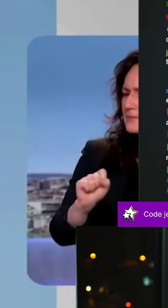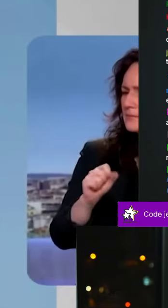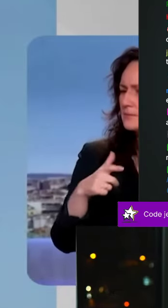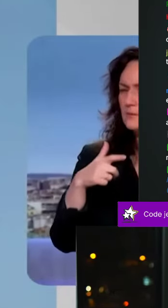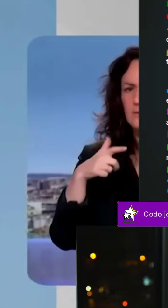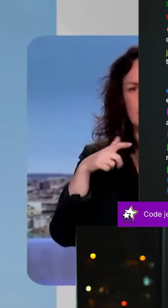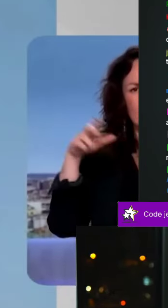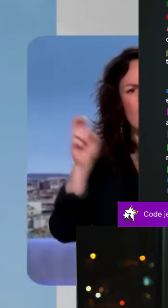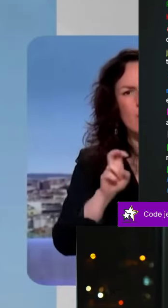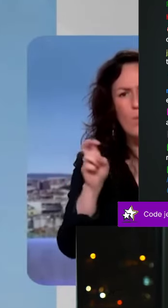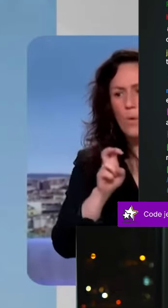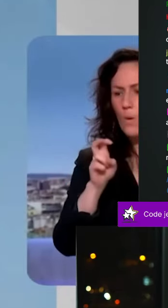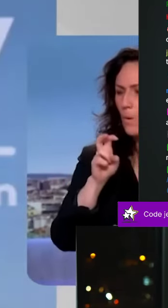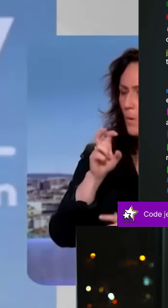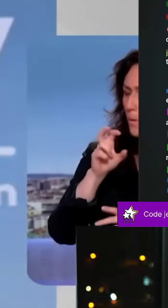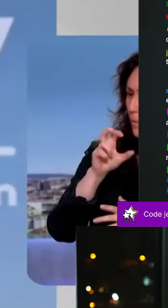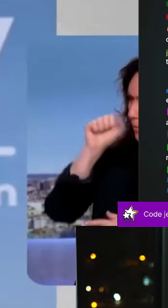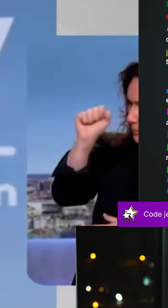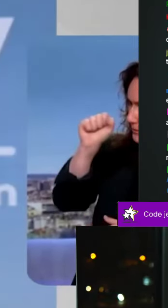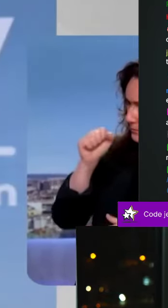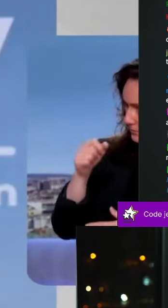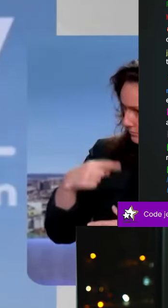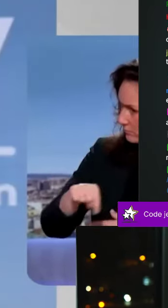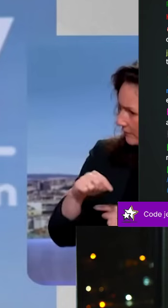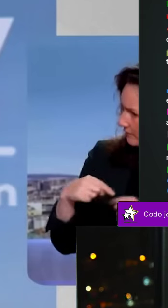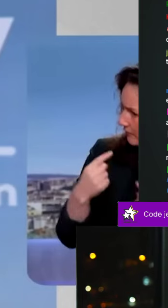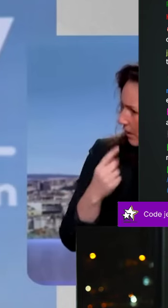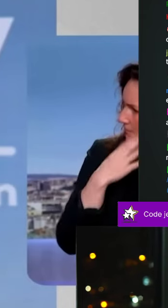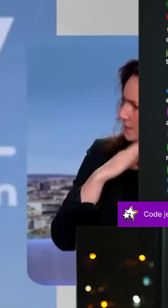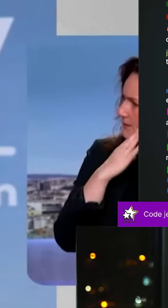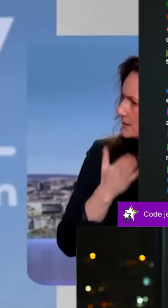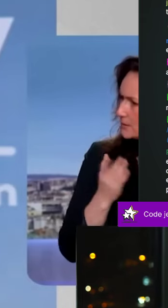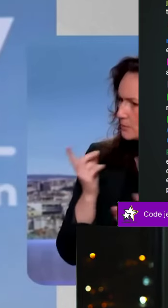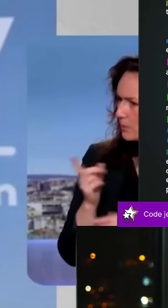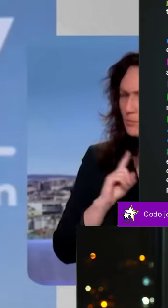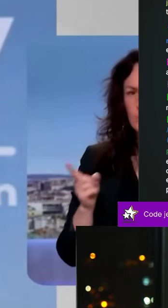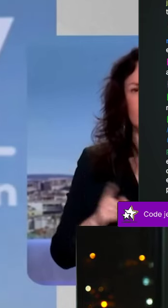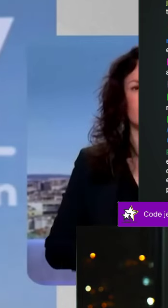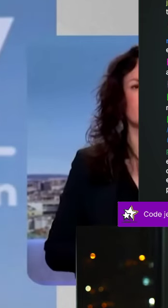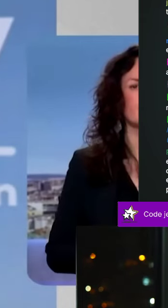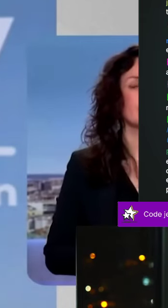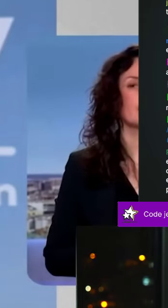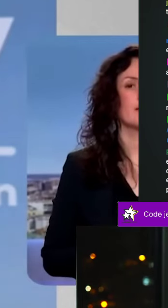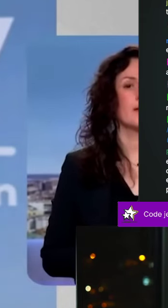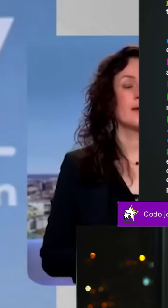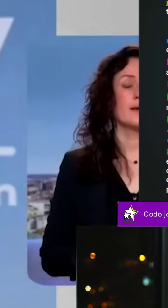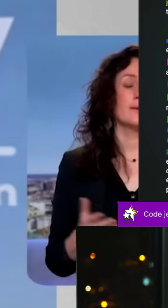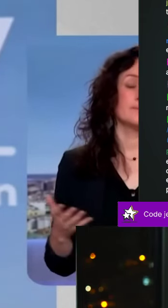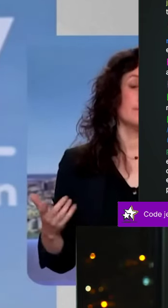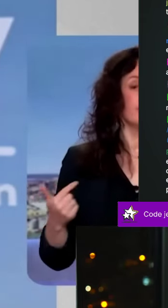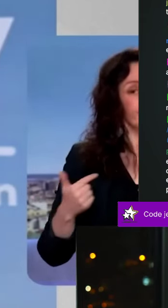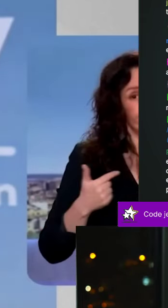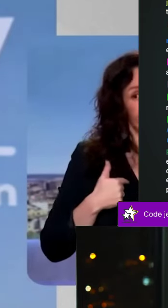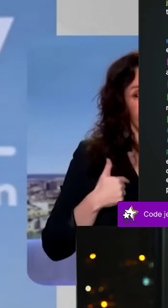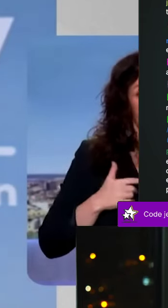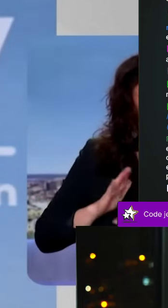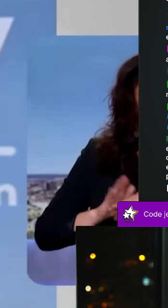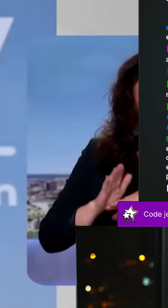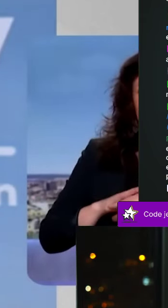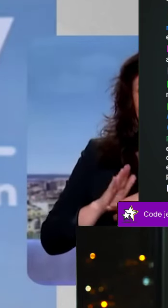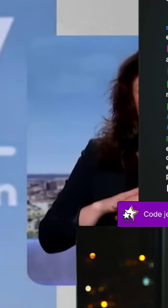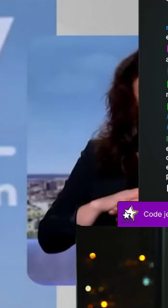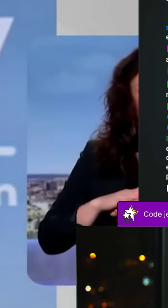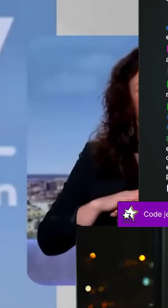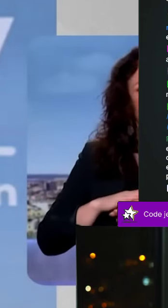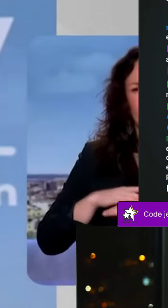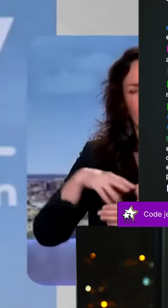écologiste communistes eux ils y vont ben je pense que je les appelle à ne pas céder